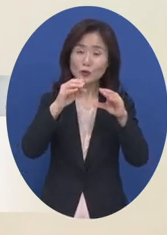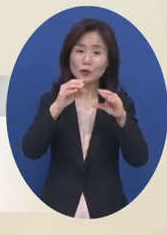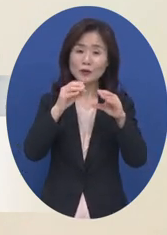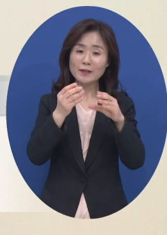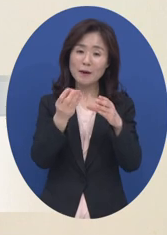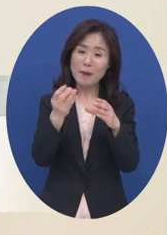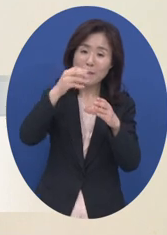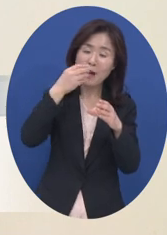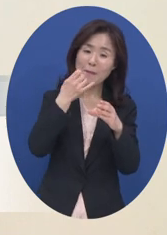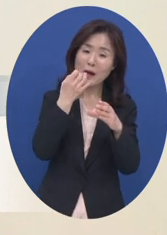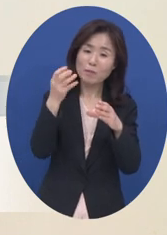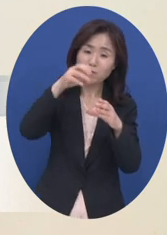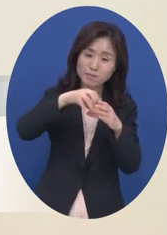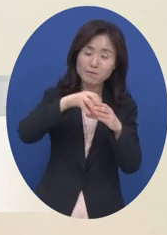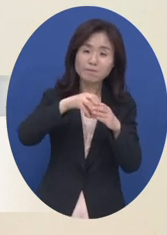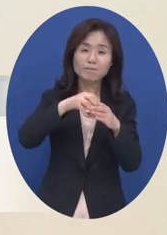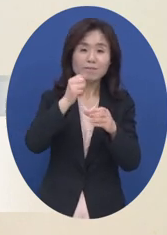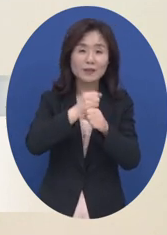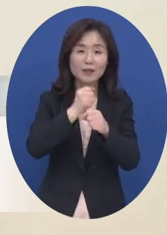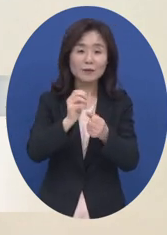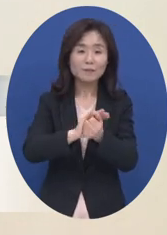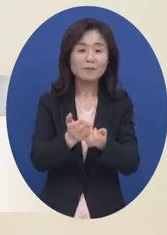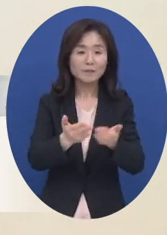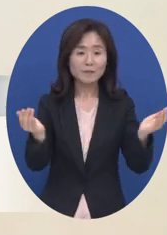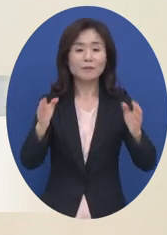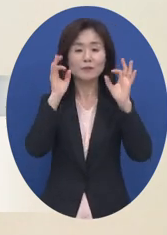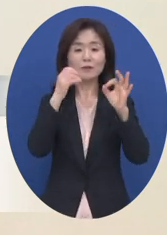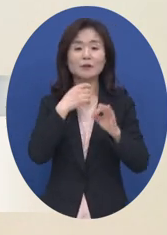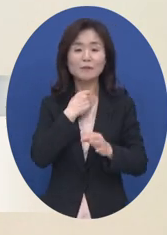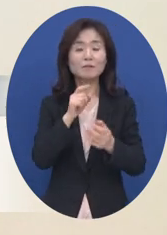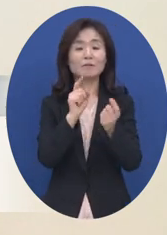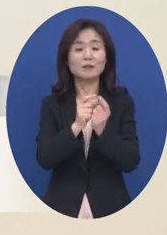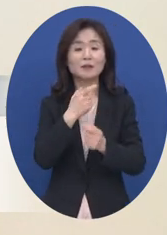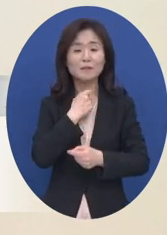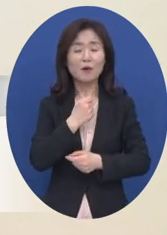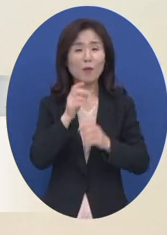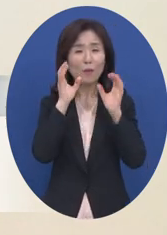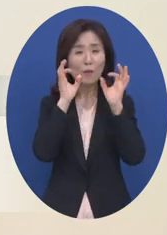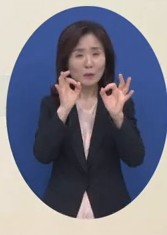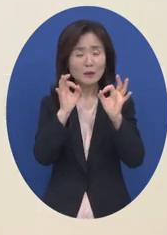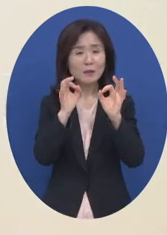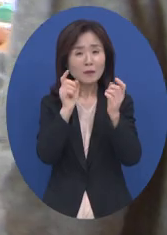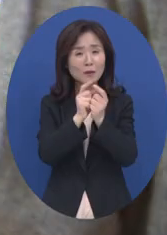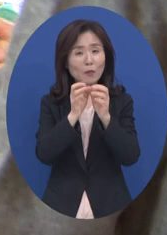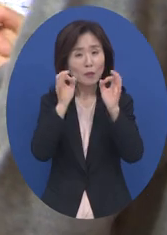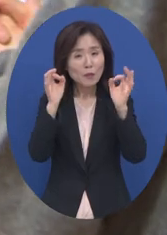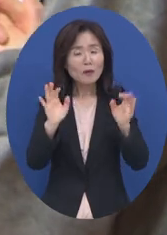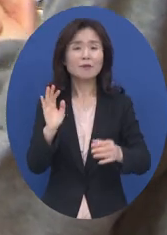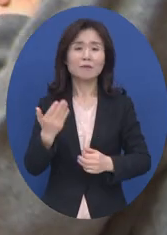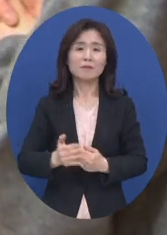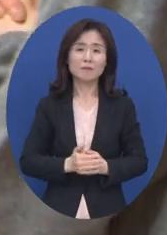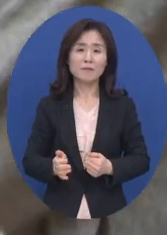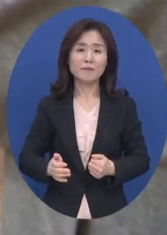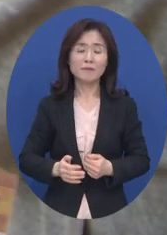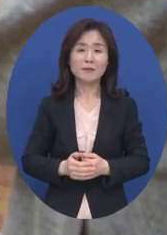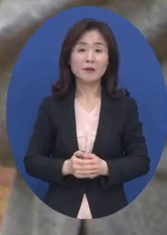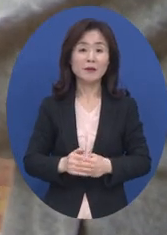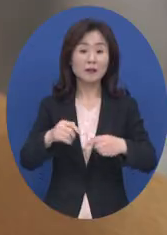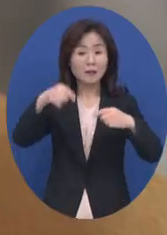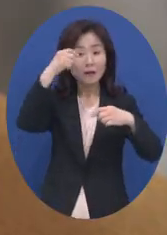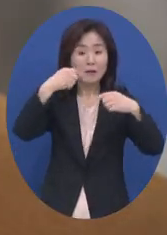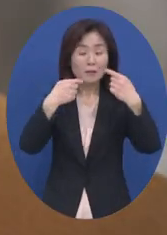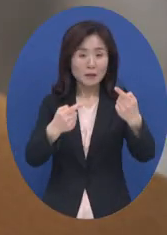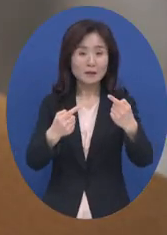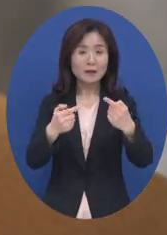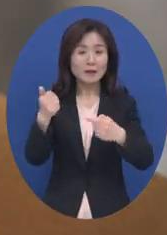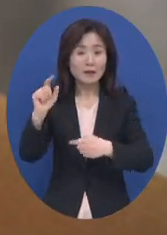보냈네요 버거 듯이 까 변화 가고 싶어요 남 번제와 됐어요 설을 맞아 환경이 시 가족이